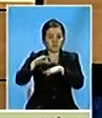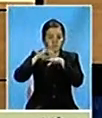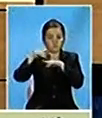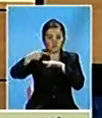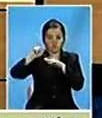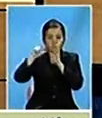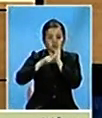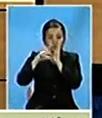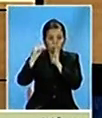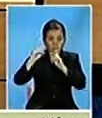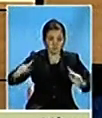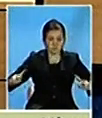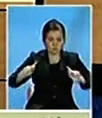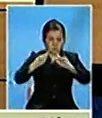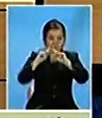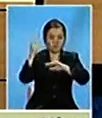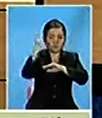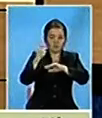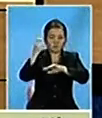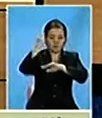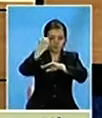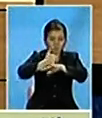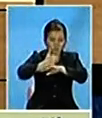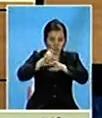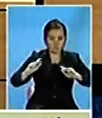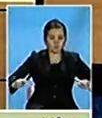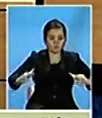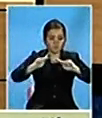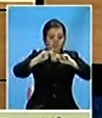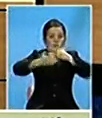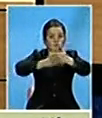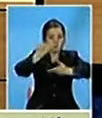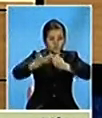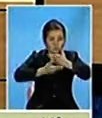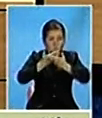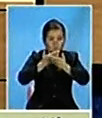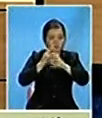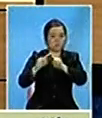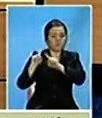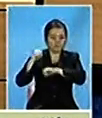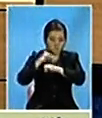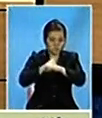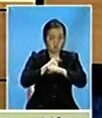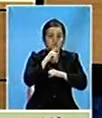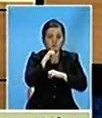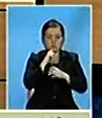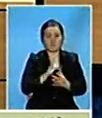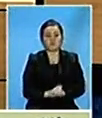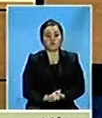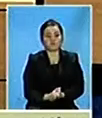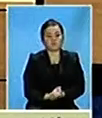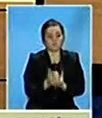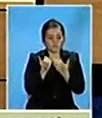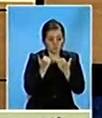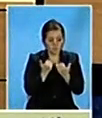ทรวงและถึงอธิบดีของกระทรวงพาณิชย์ทั้งหลายทั้งปวงอันนั้นกำลัง